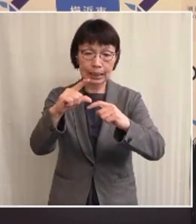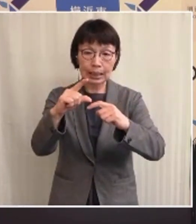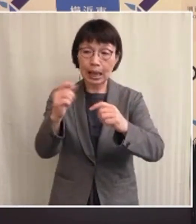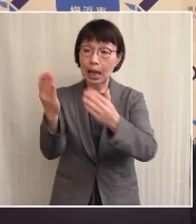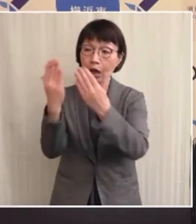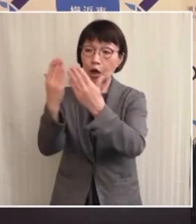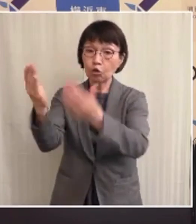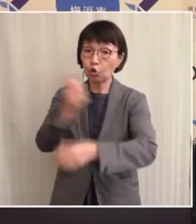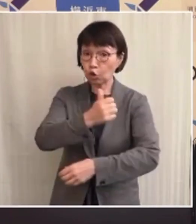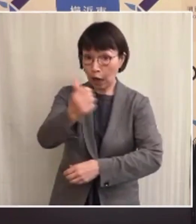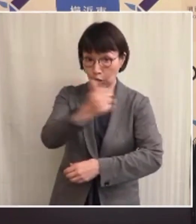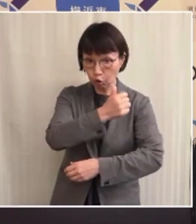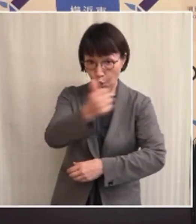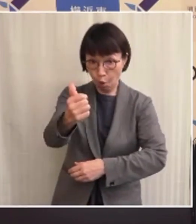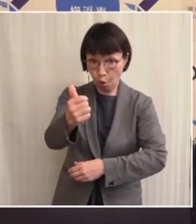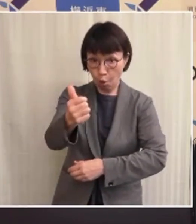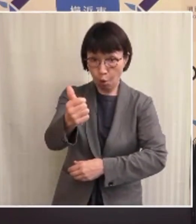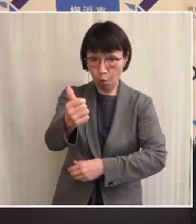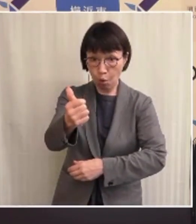路の